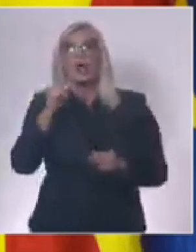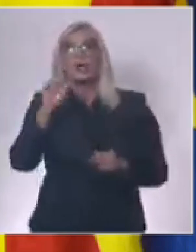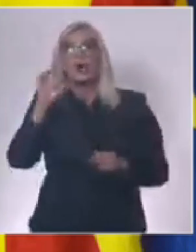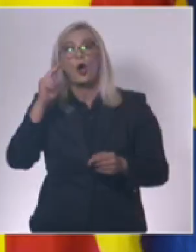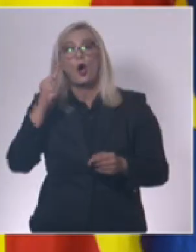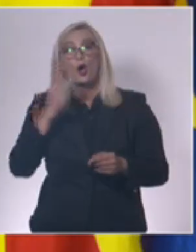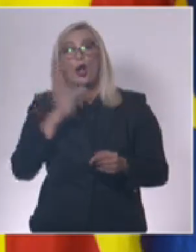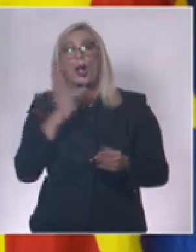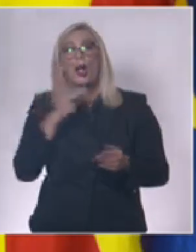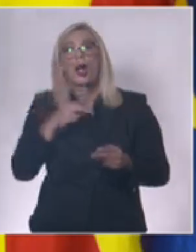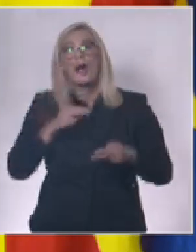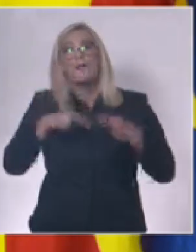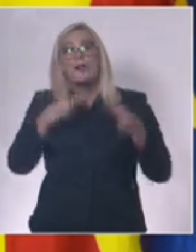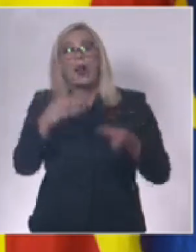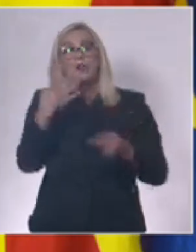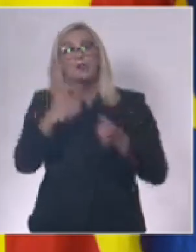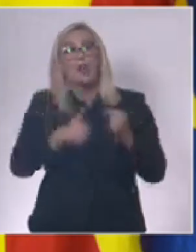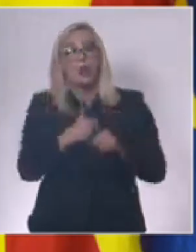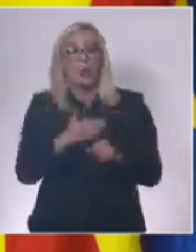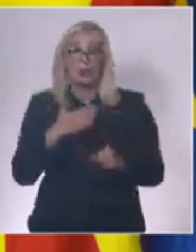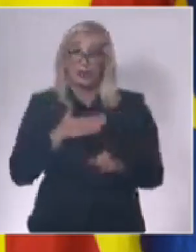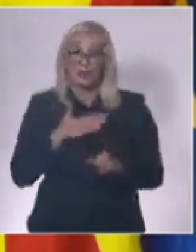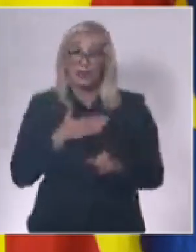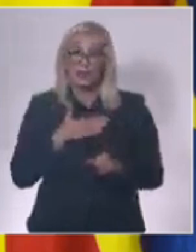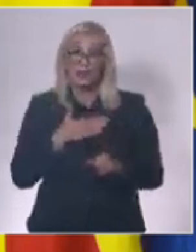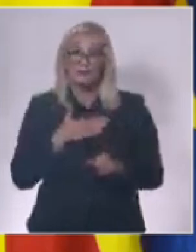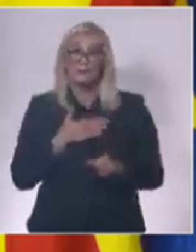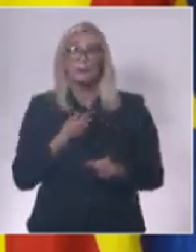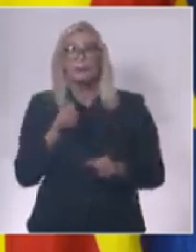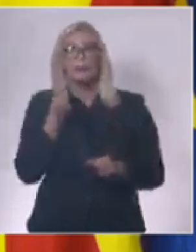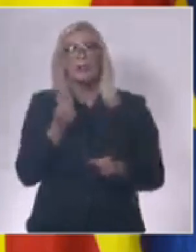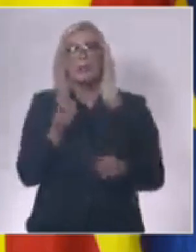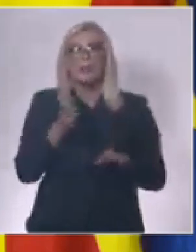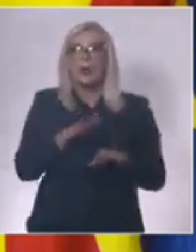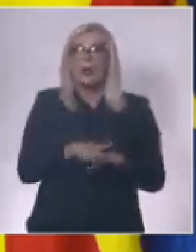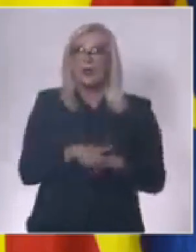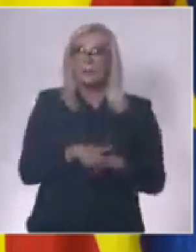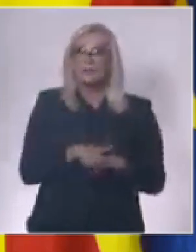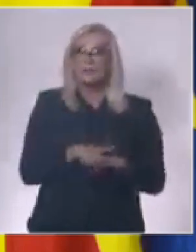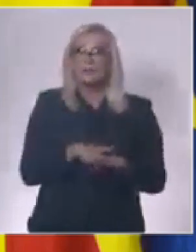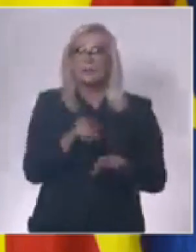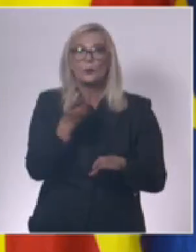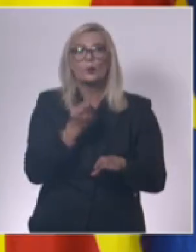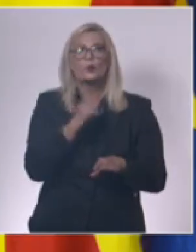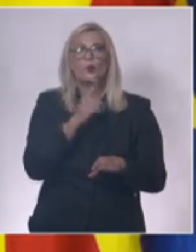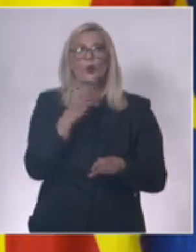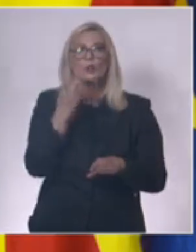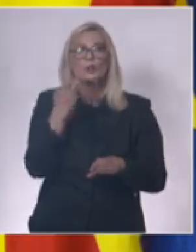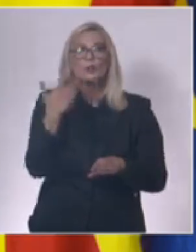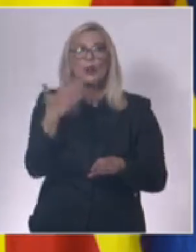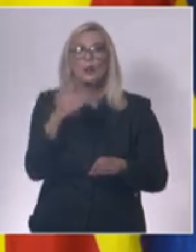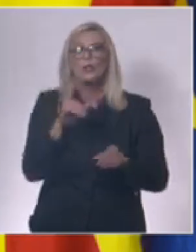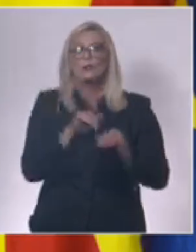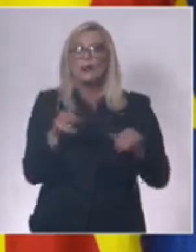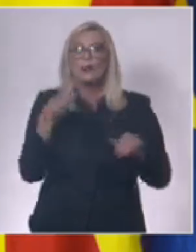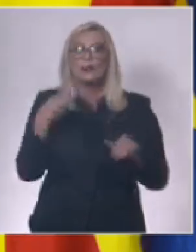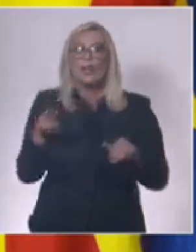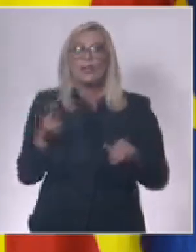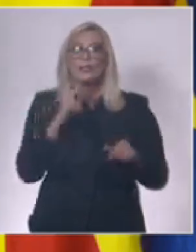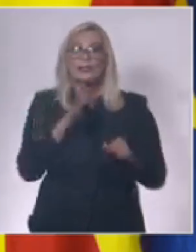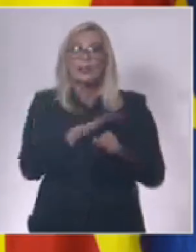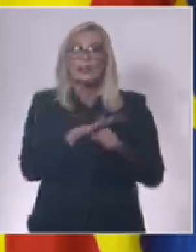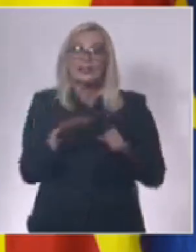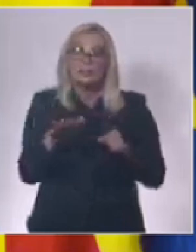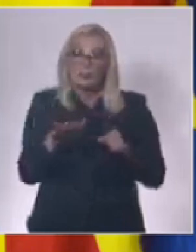до 40 години и со многу поволна каматна стапка, од кои 250 милиони евра се за реализација